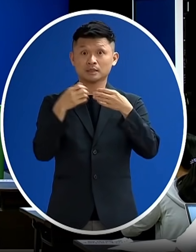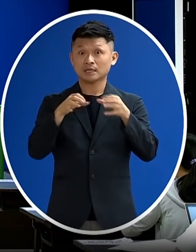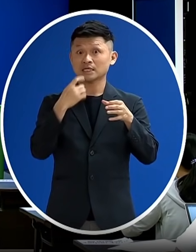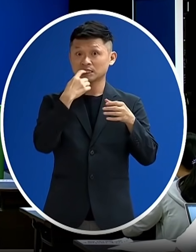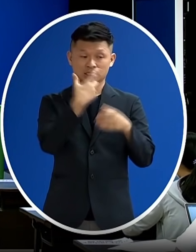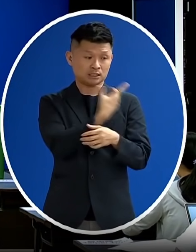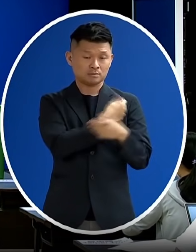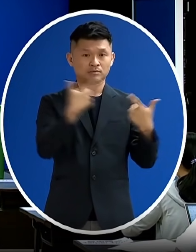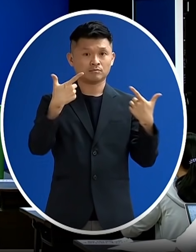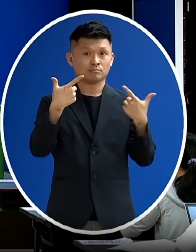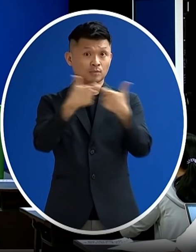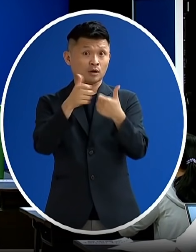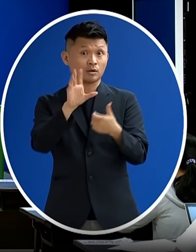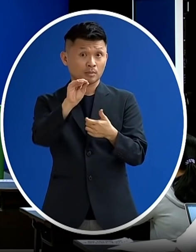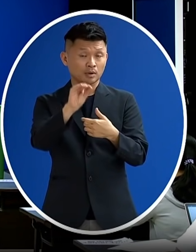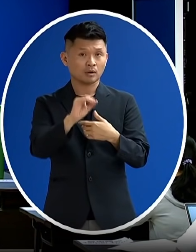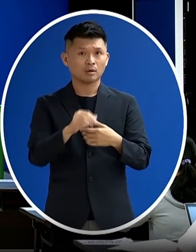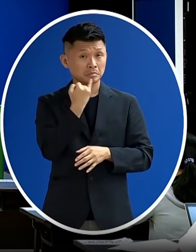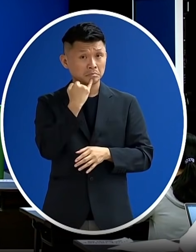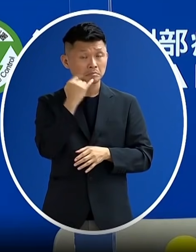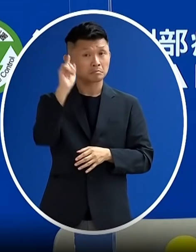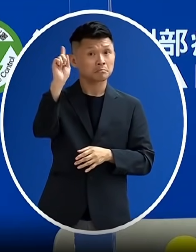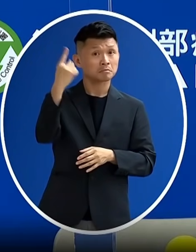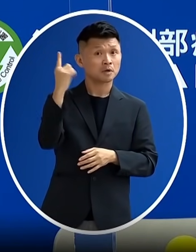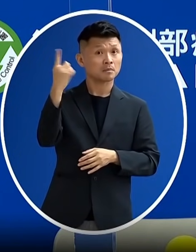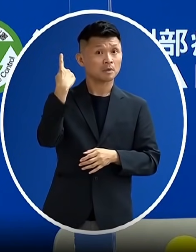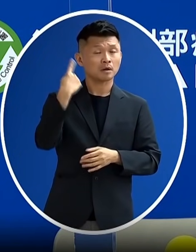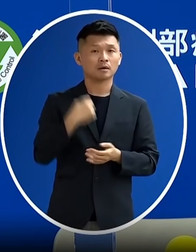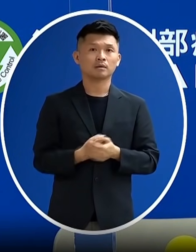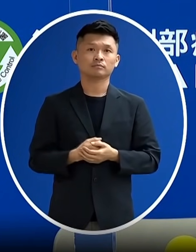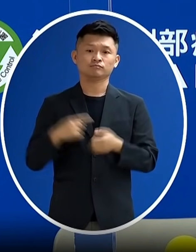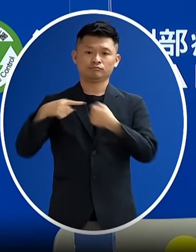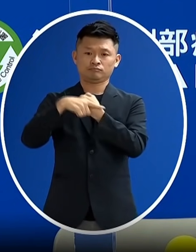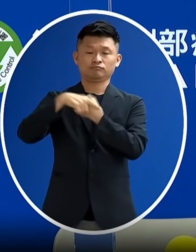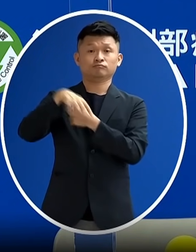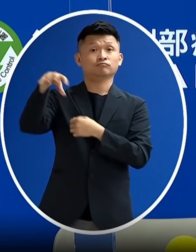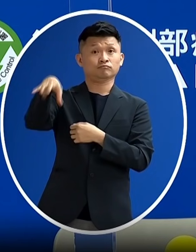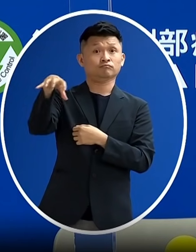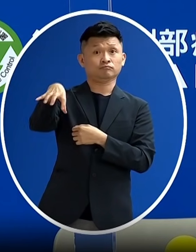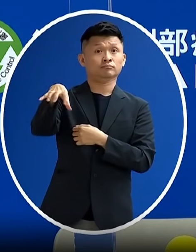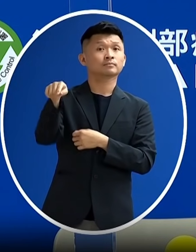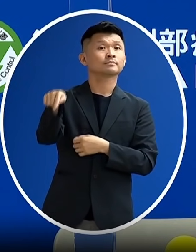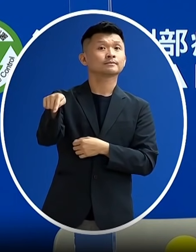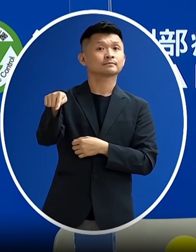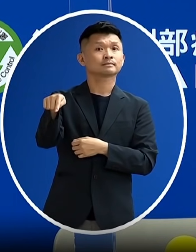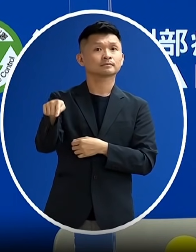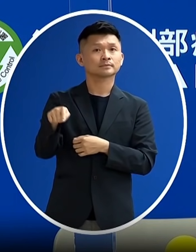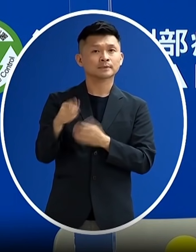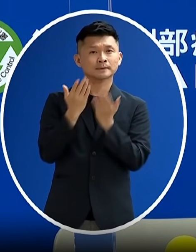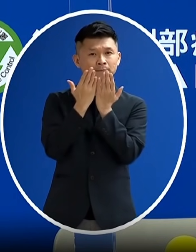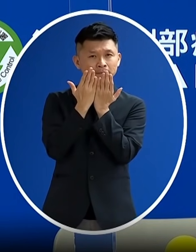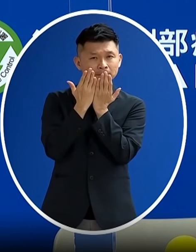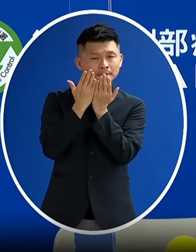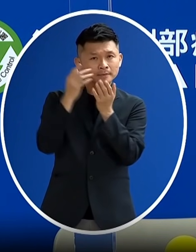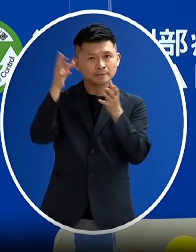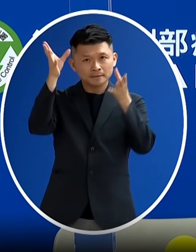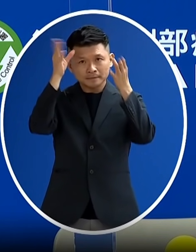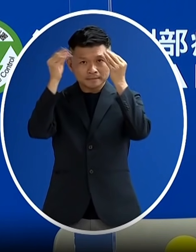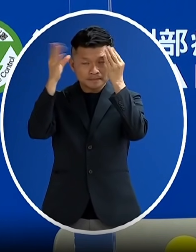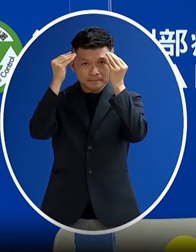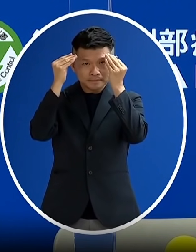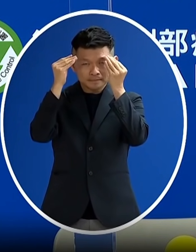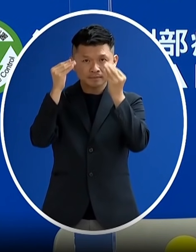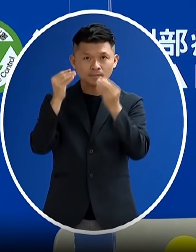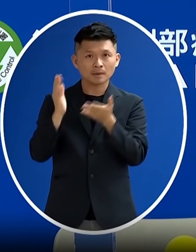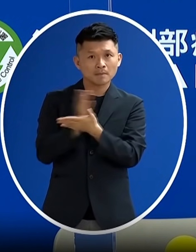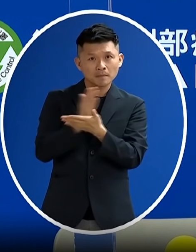不然我们怎么会觉得说学理上是可行？ 那就是研究单位的一个根据他们的一个学养跟知识里面的一个判